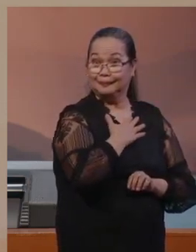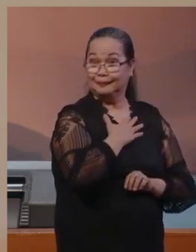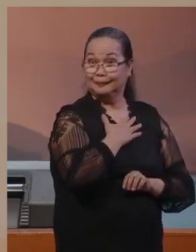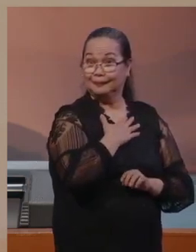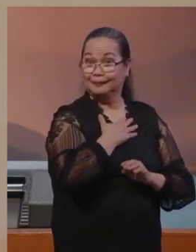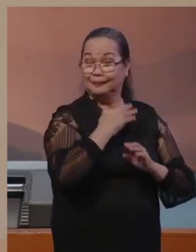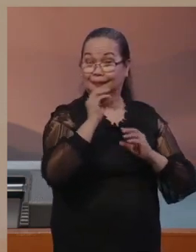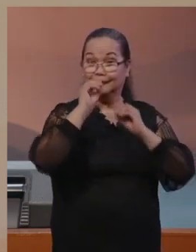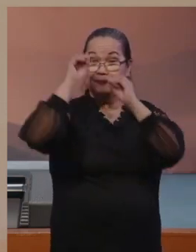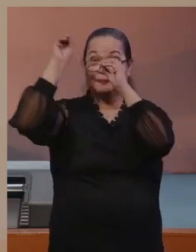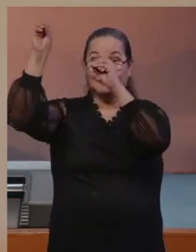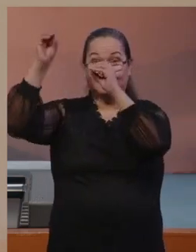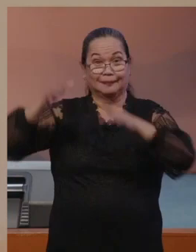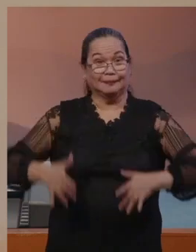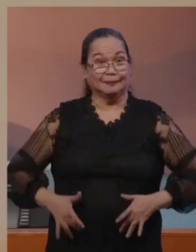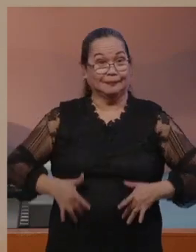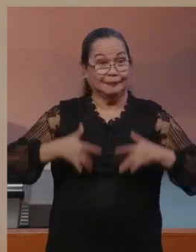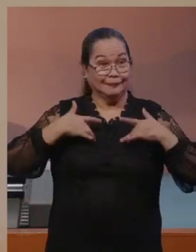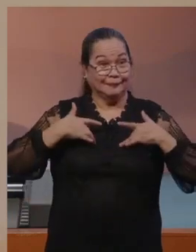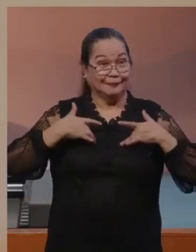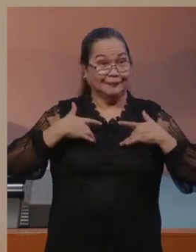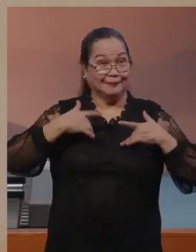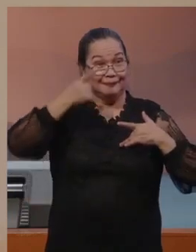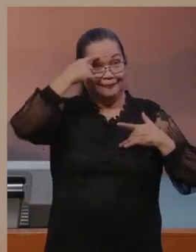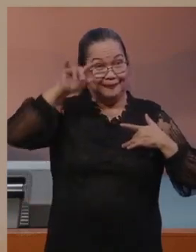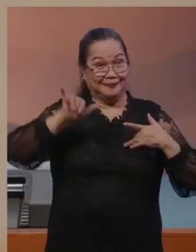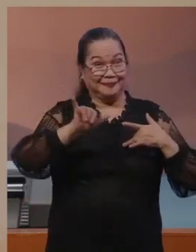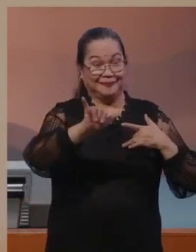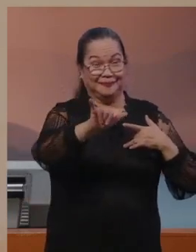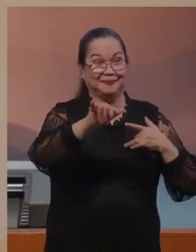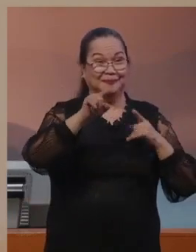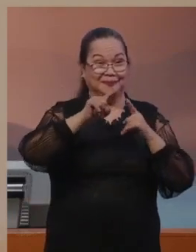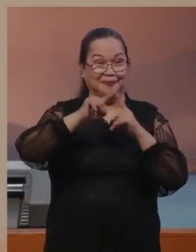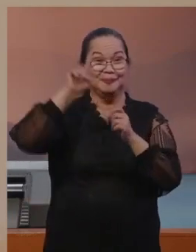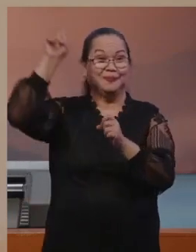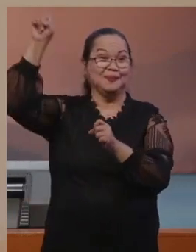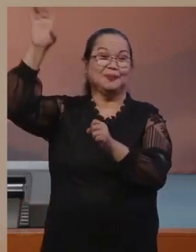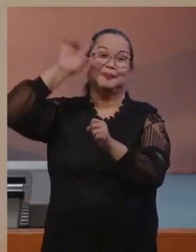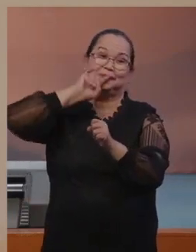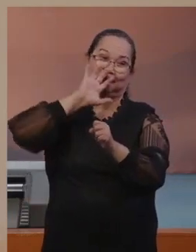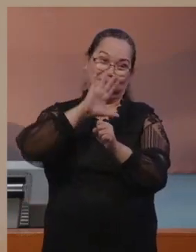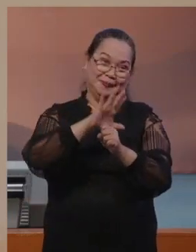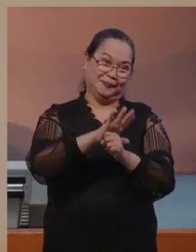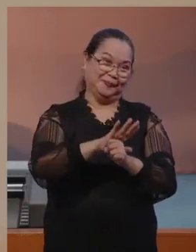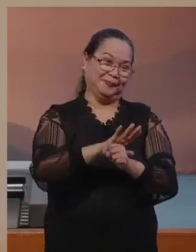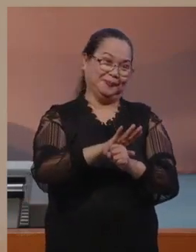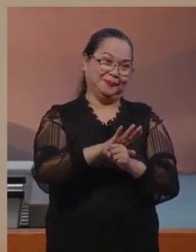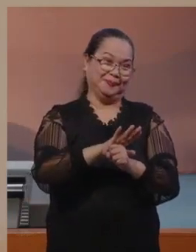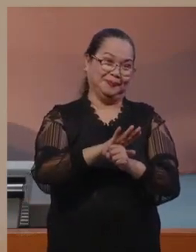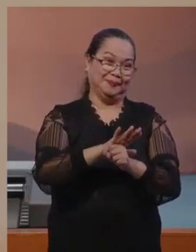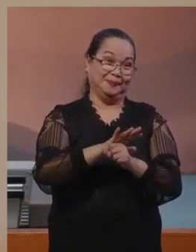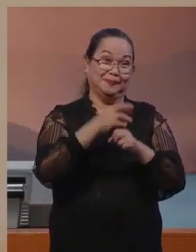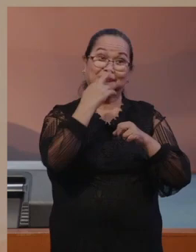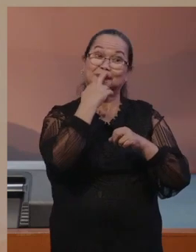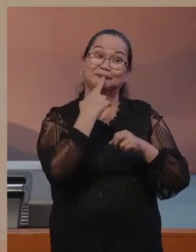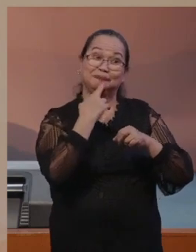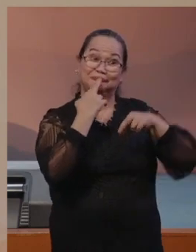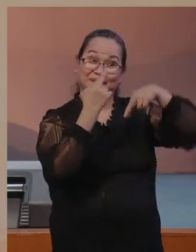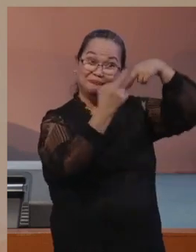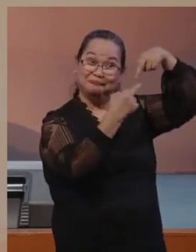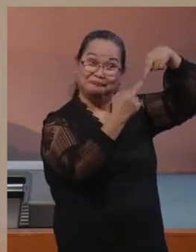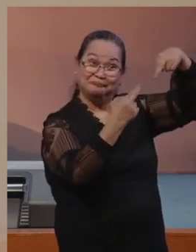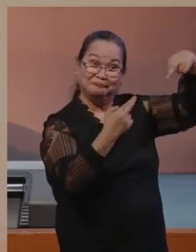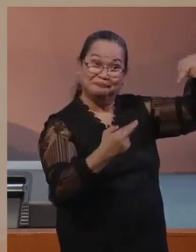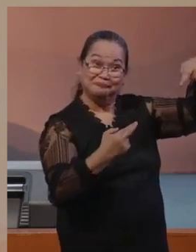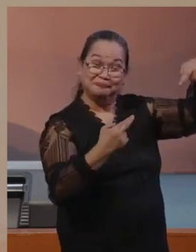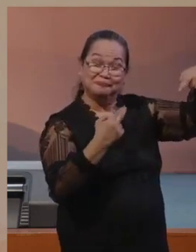iniasa ang inyong buhay na walang hanggan, doon sa pangakong yun. Yung scarlet cord, yung